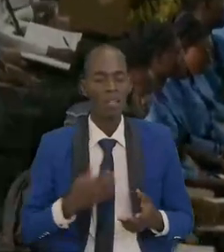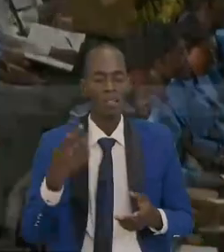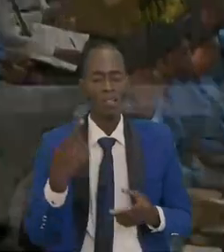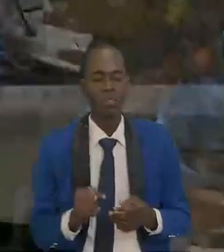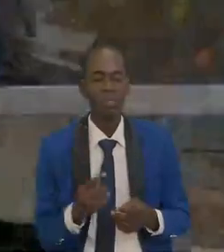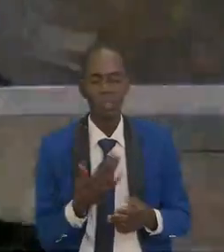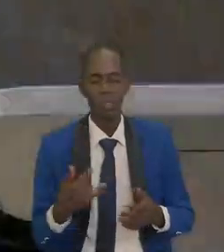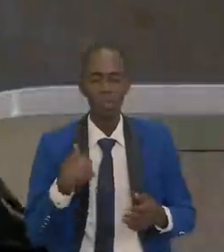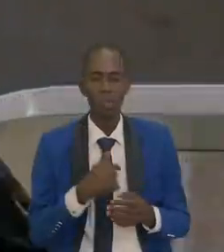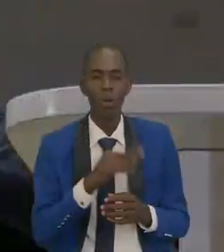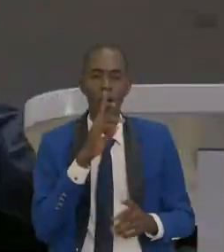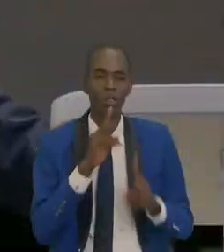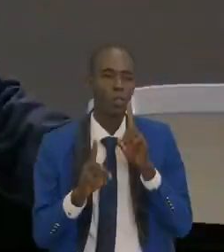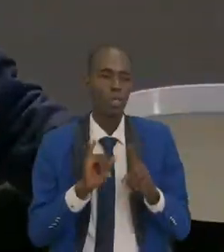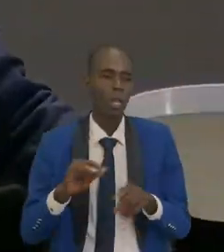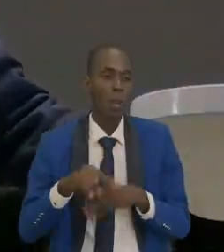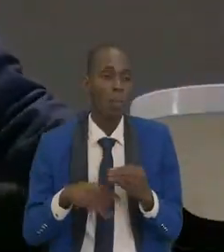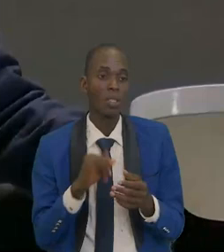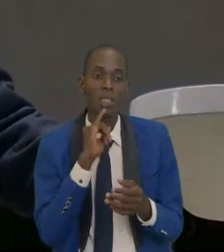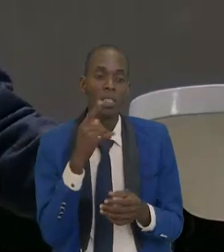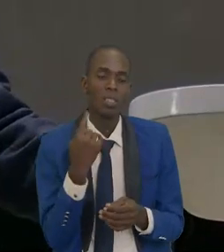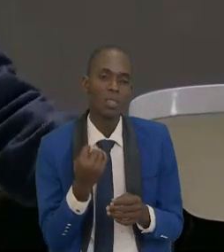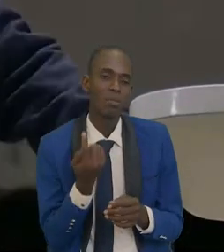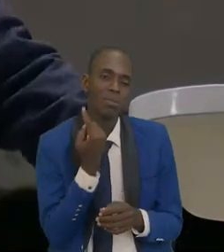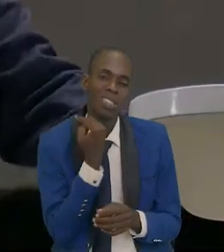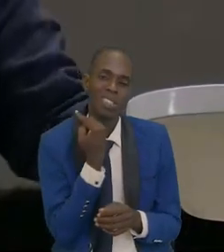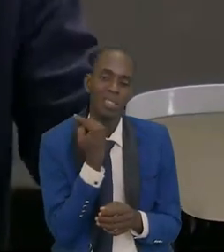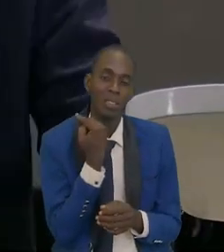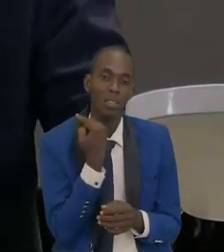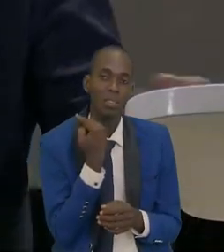nous parlons, c'est le passé récent.